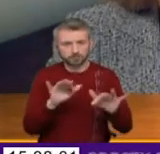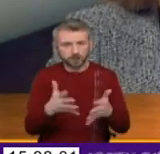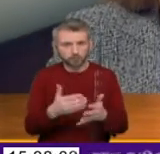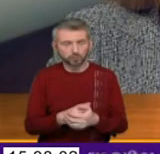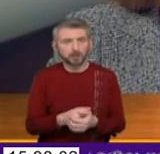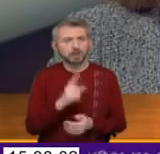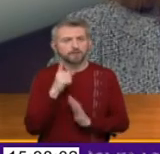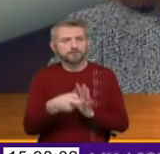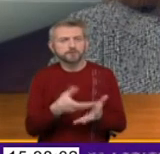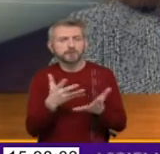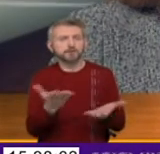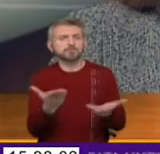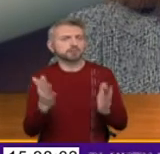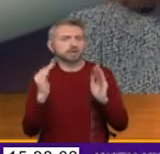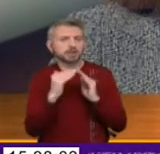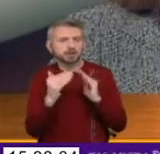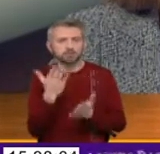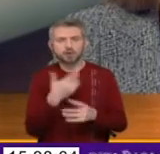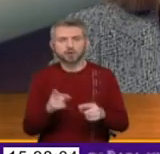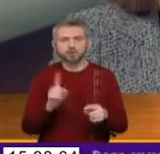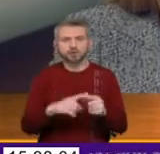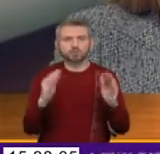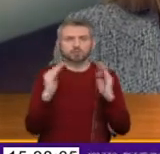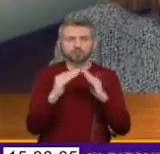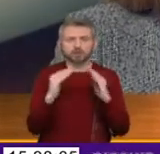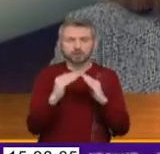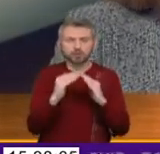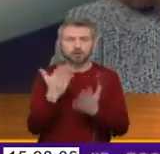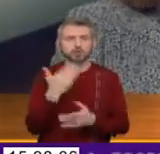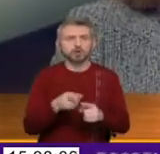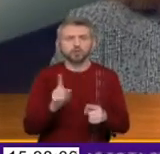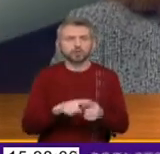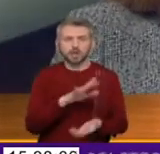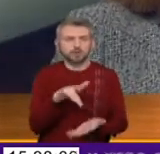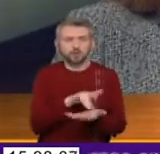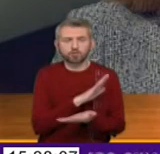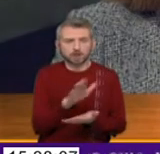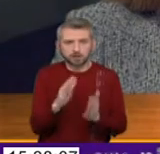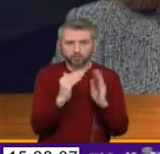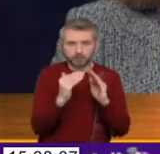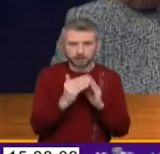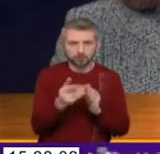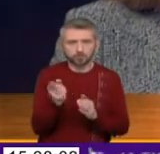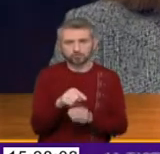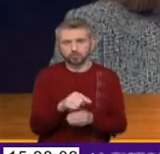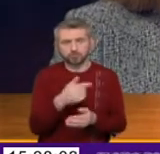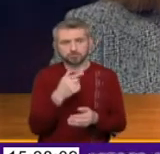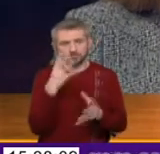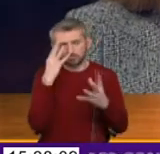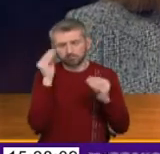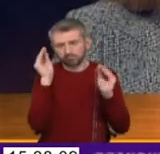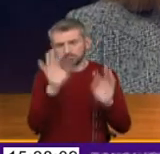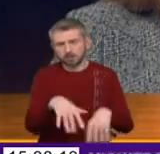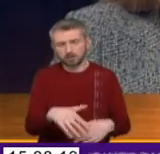знову ж таки виясняти, що це за дім, якщо це будинок, можливо, це і не комунальний взагалі будинок, mm-hmm, тому вони так, не звертають уваги на